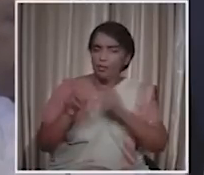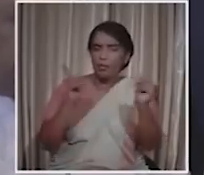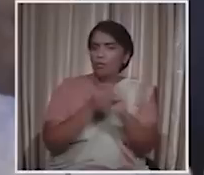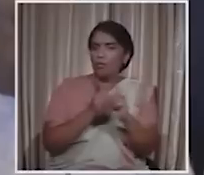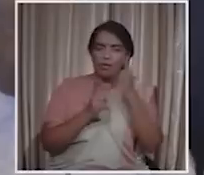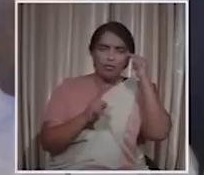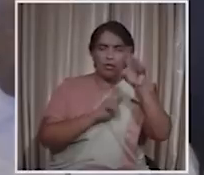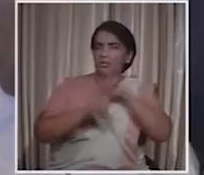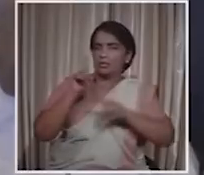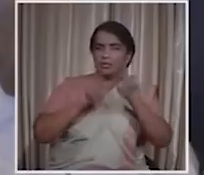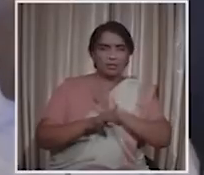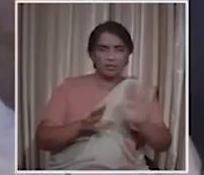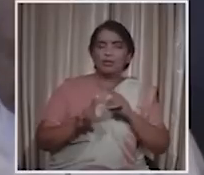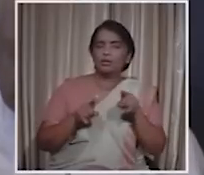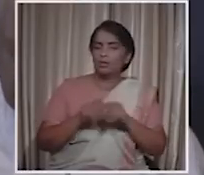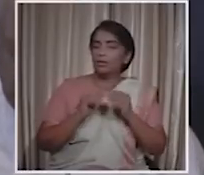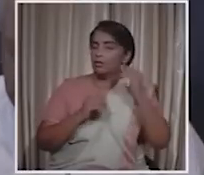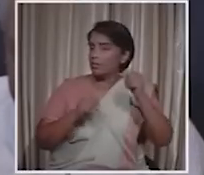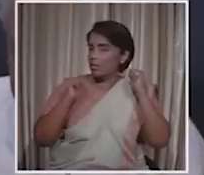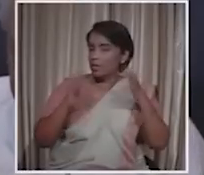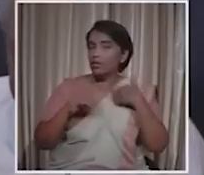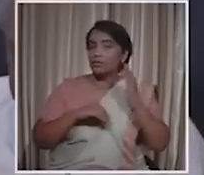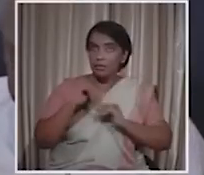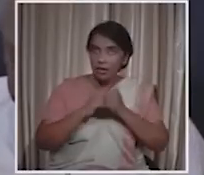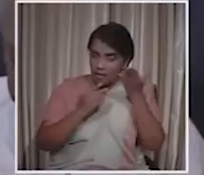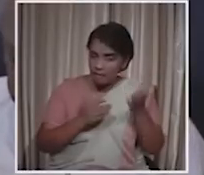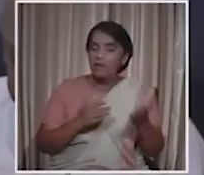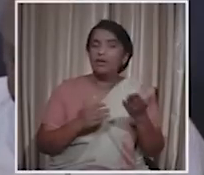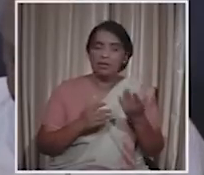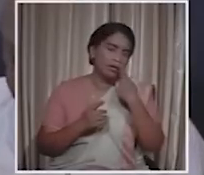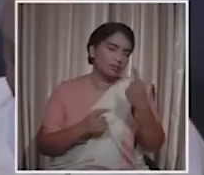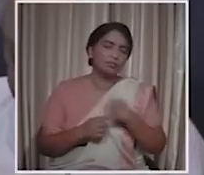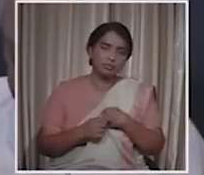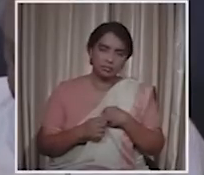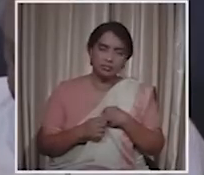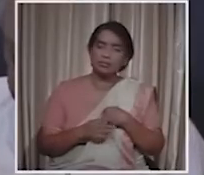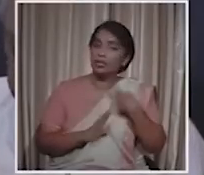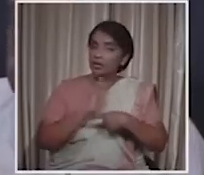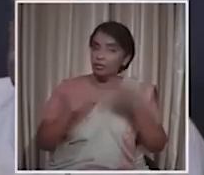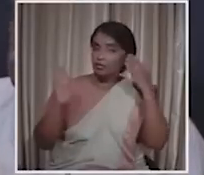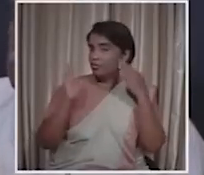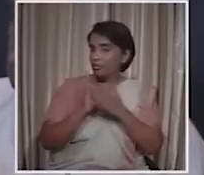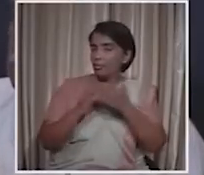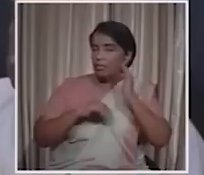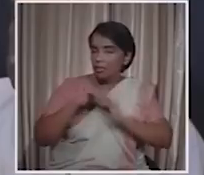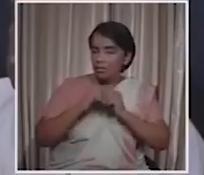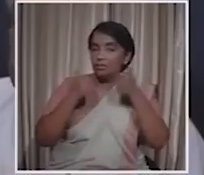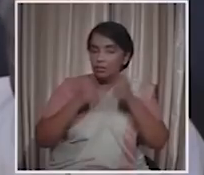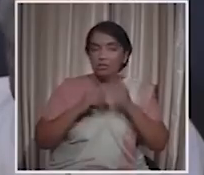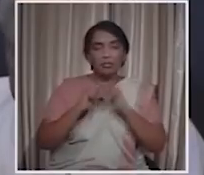ගැනවත් කතා කරලා නැහැ. මීට වඩා යහපත් ක්‍රියාමාර්ග තිබේ නම් අපට දන්වන්න. රටට හිතකර ප්‍රායෝගික වෙනත්